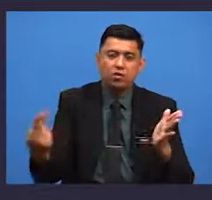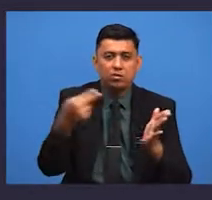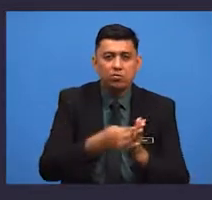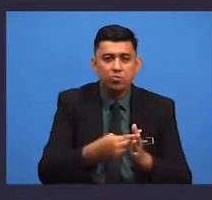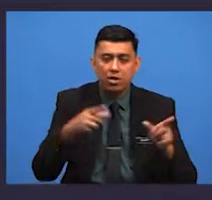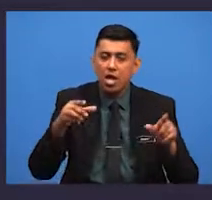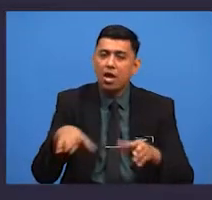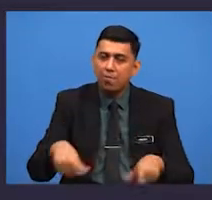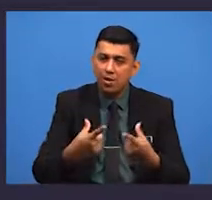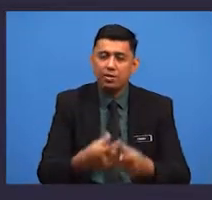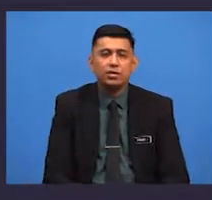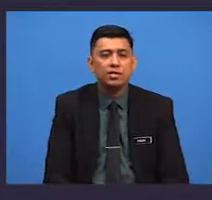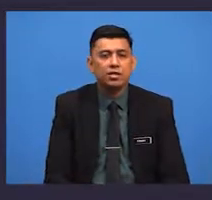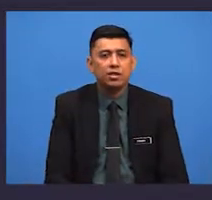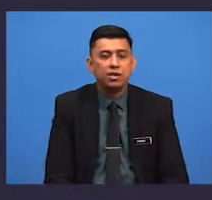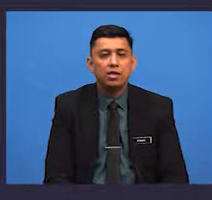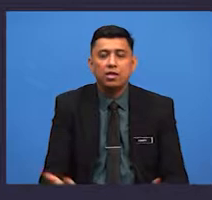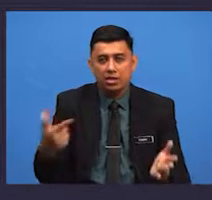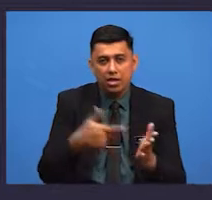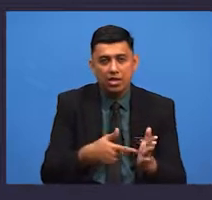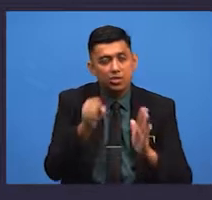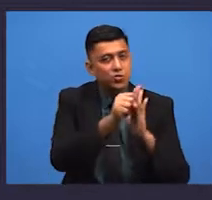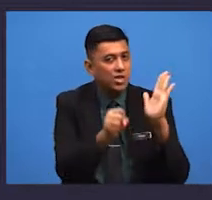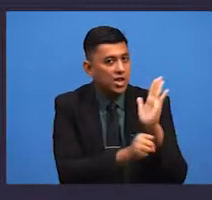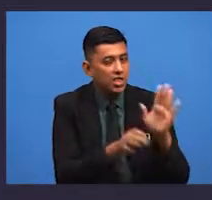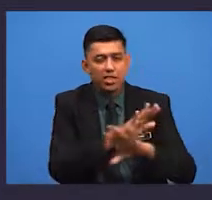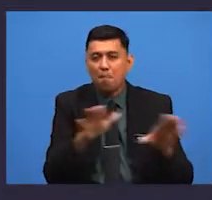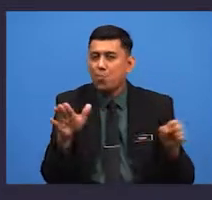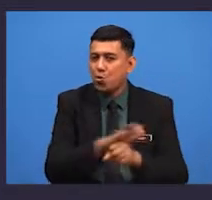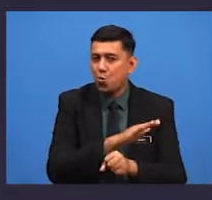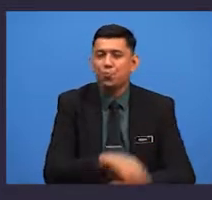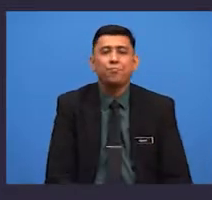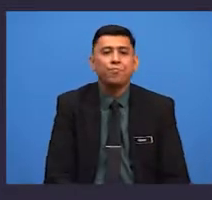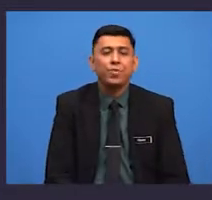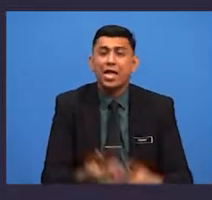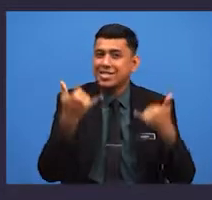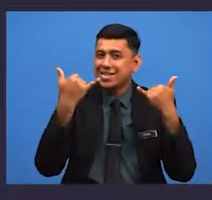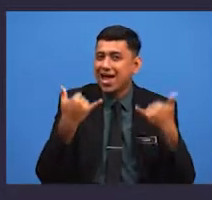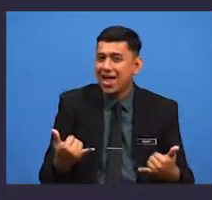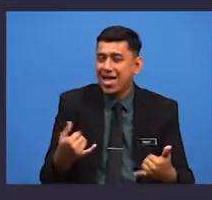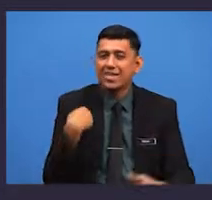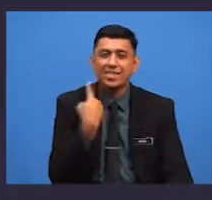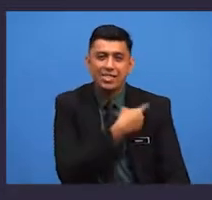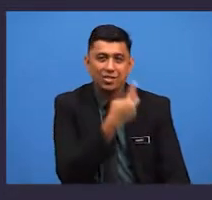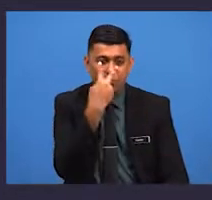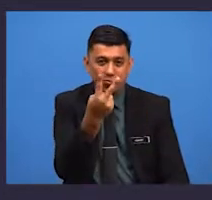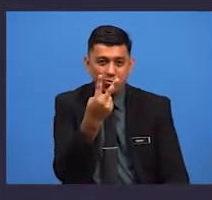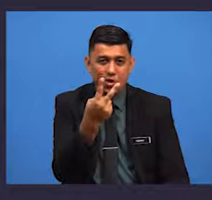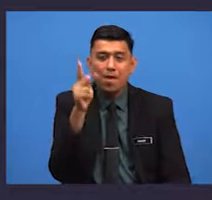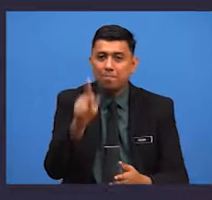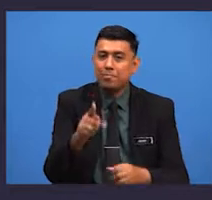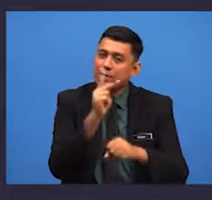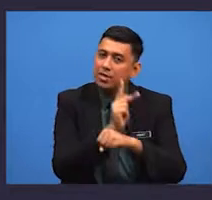Proses ulangan akan berlaku selagi syarat tidak dipenuhi. Sekarang, kita